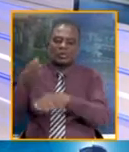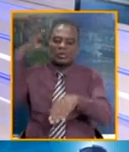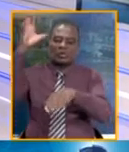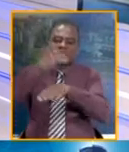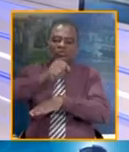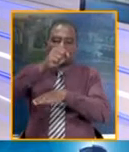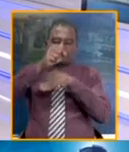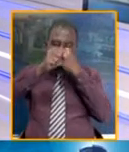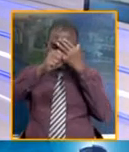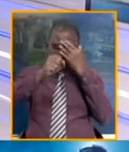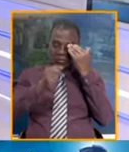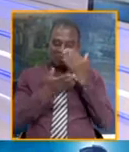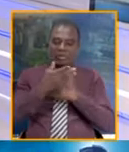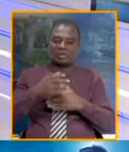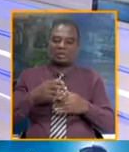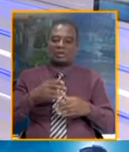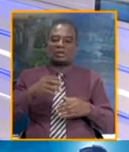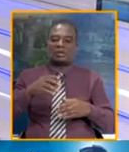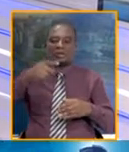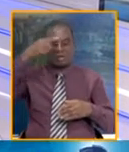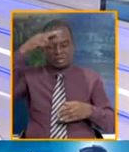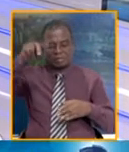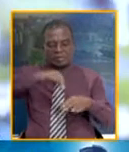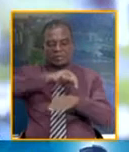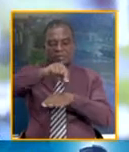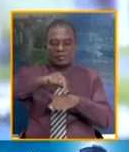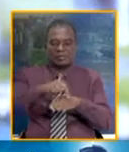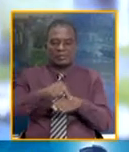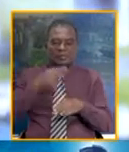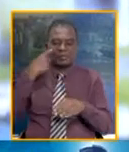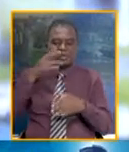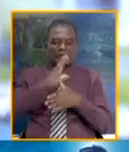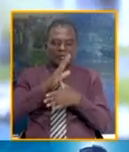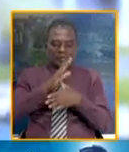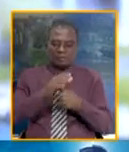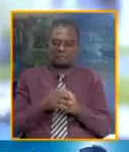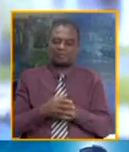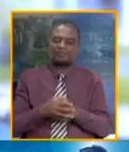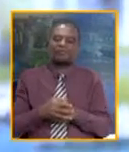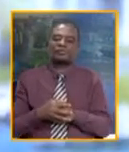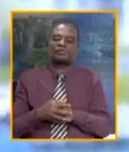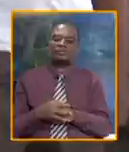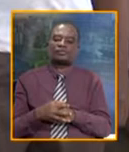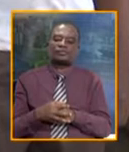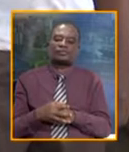arrêtées récemment par des éléments de la gendarmerie nationale. Les précisions de Sam Conan.